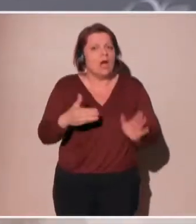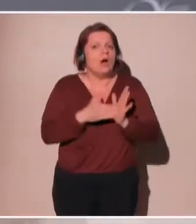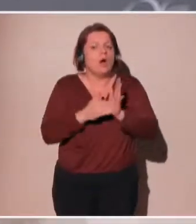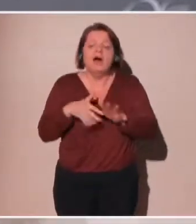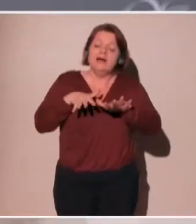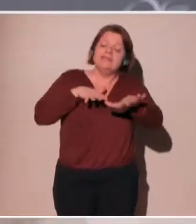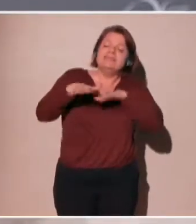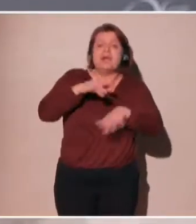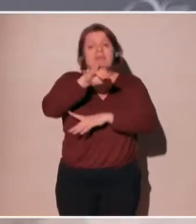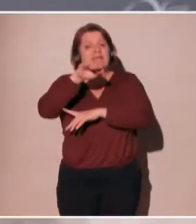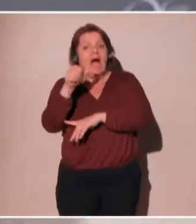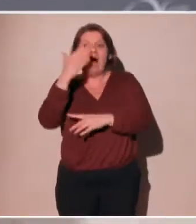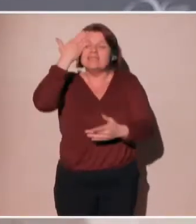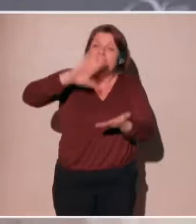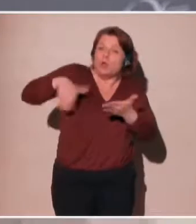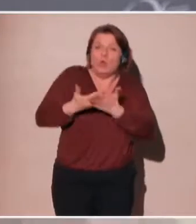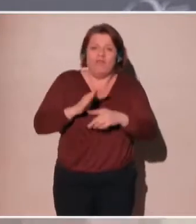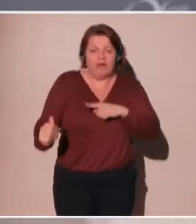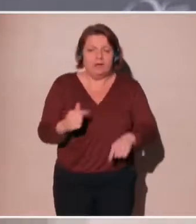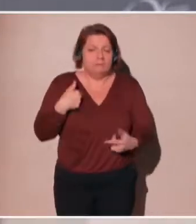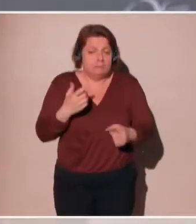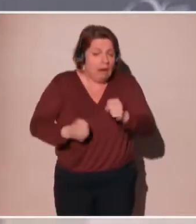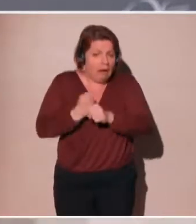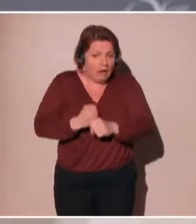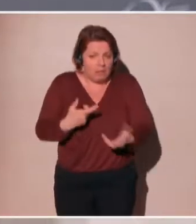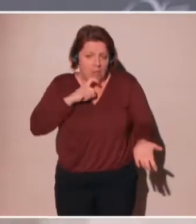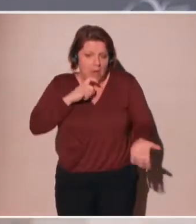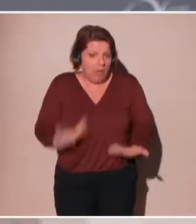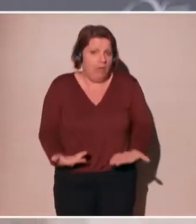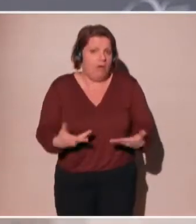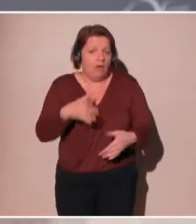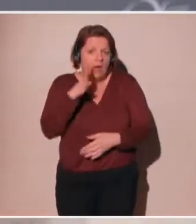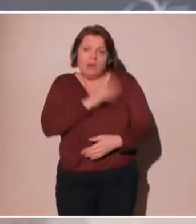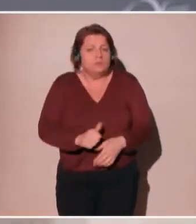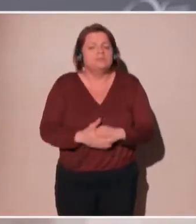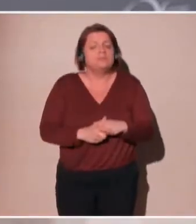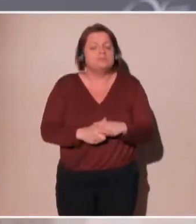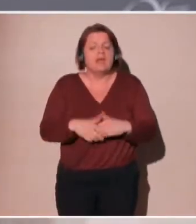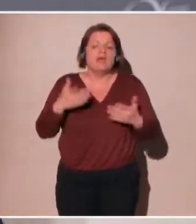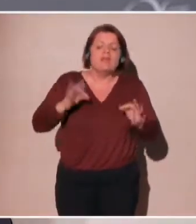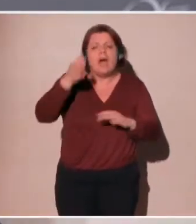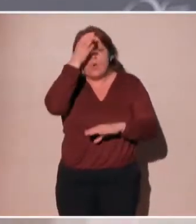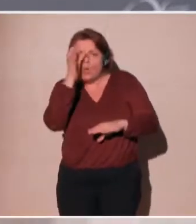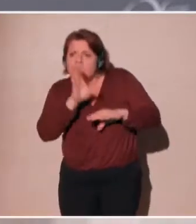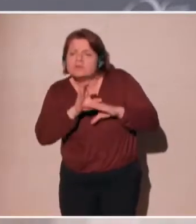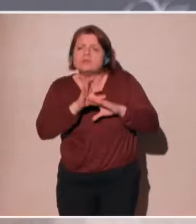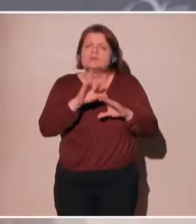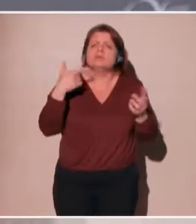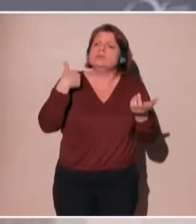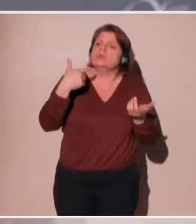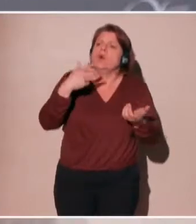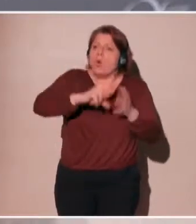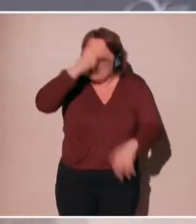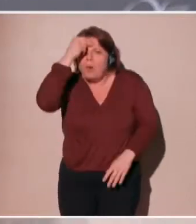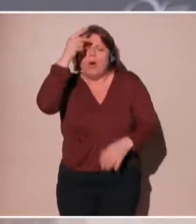créer un système d'IA qui sache tout faire. Et donc, la compréhension conceptuelle, le raisonnement, c'est l'un des domaines principaux